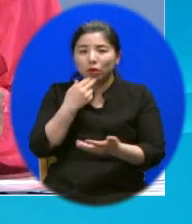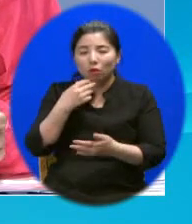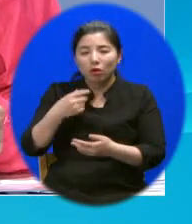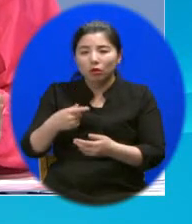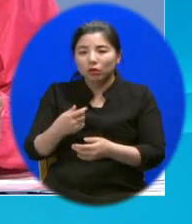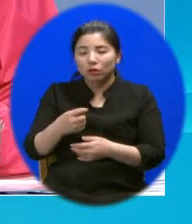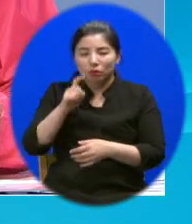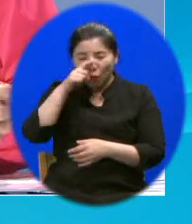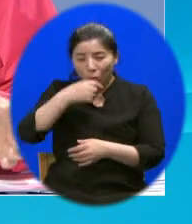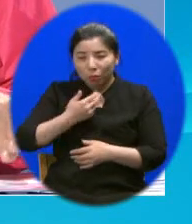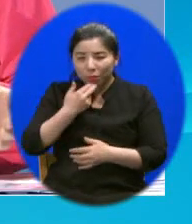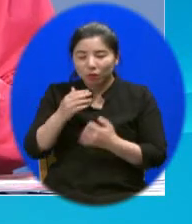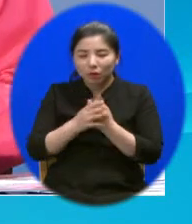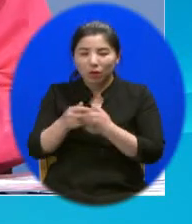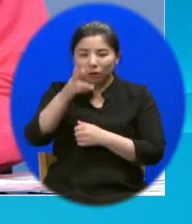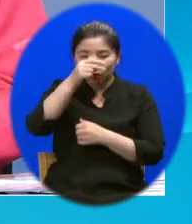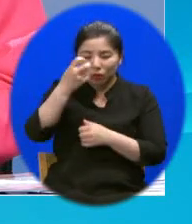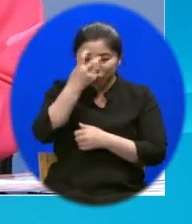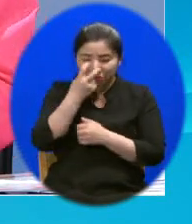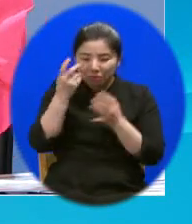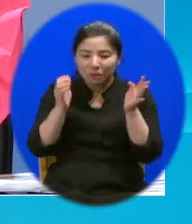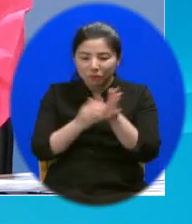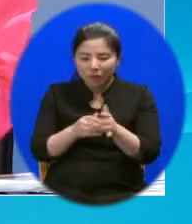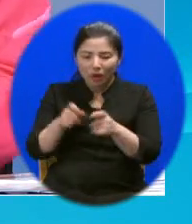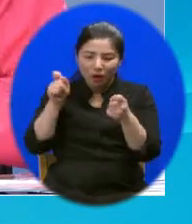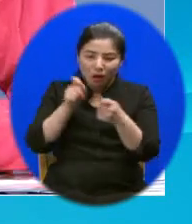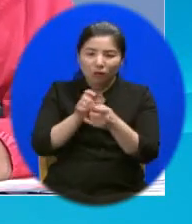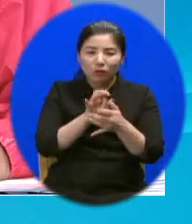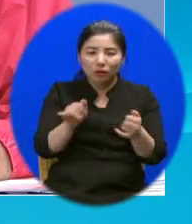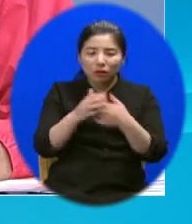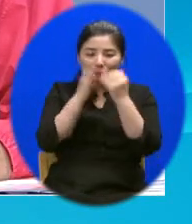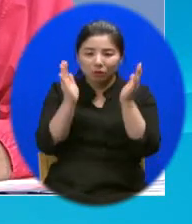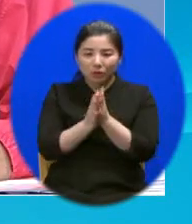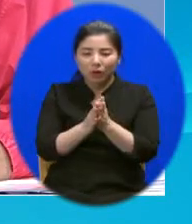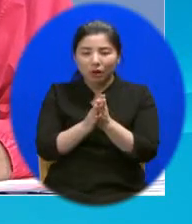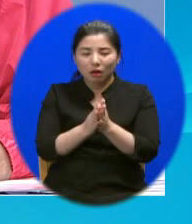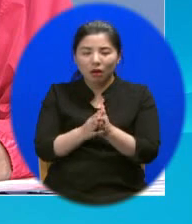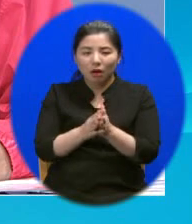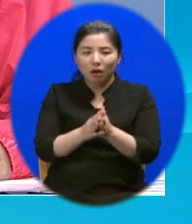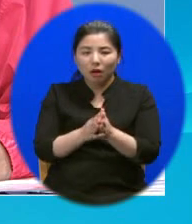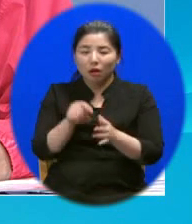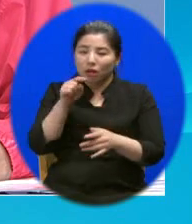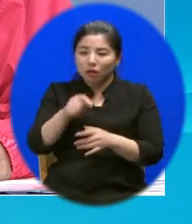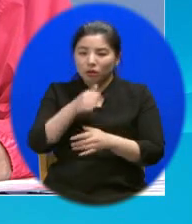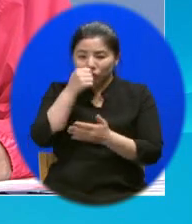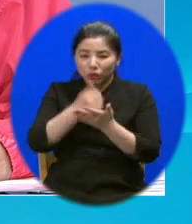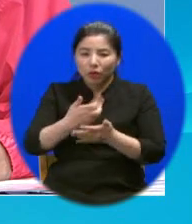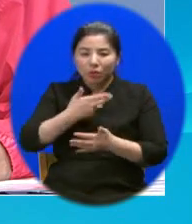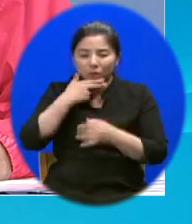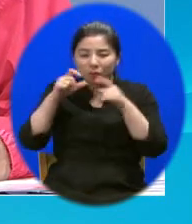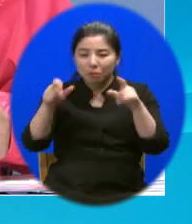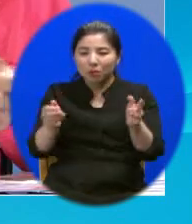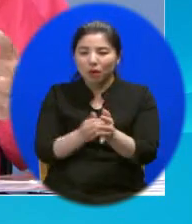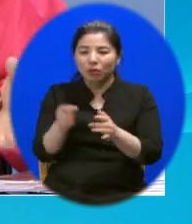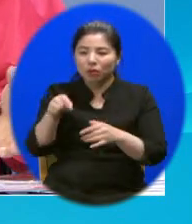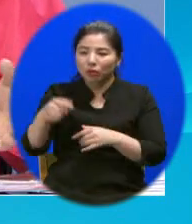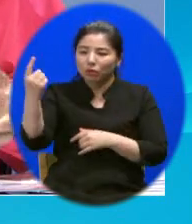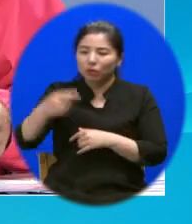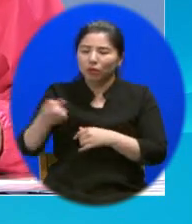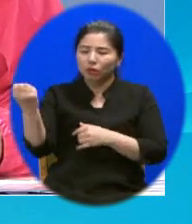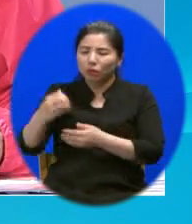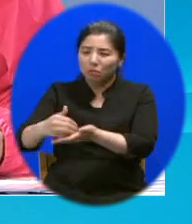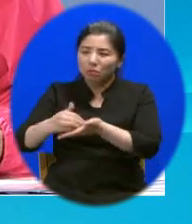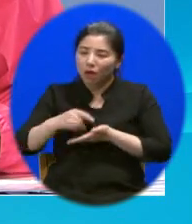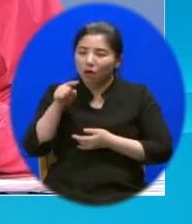수사를 다 하신 경험이 있고 또 가까운 분도 저 시달리다가 무죄 받은 분도 있잖아요 그런데 그걸 여기 와서 이렇게